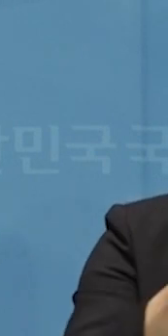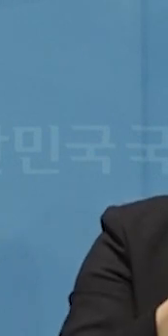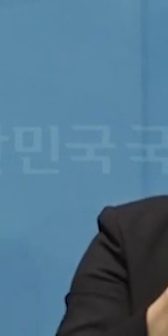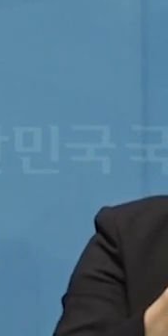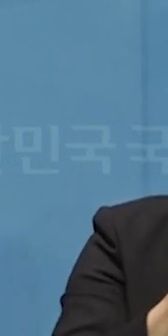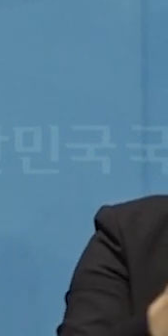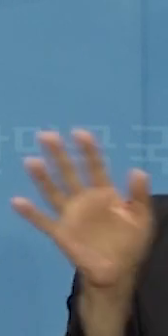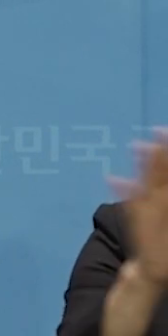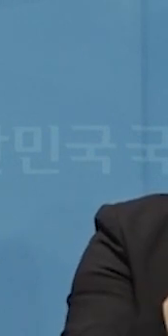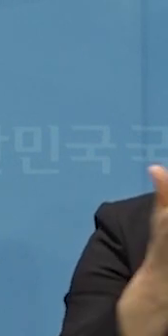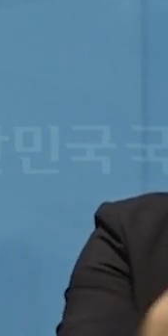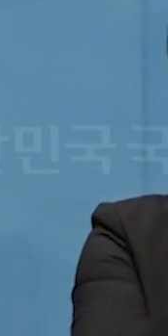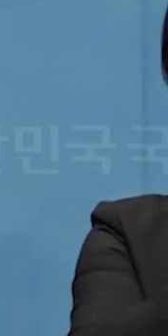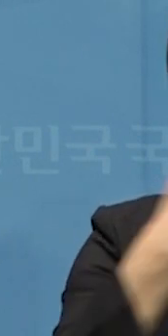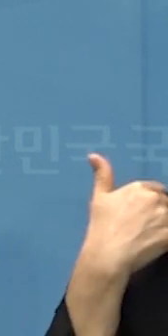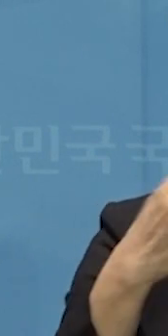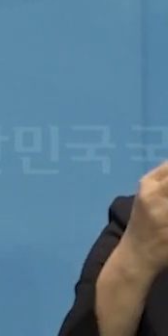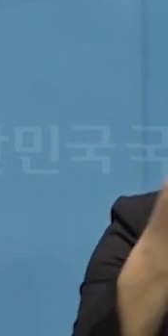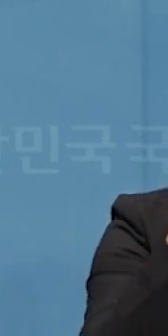않고 당당하게